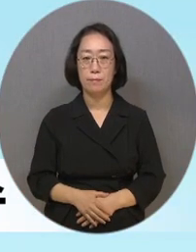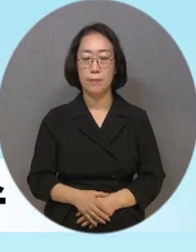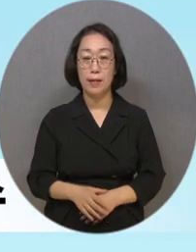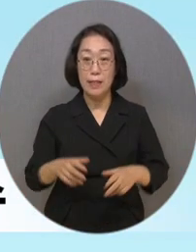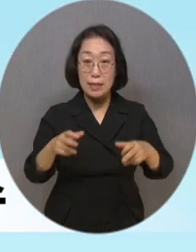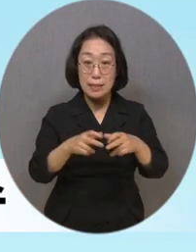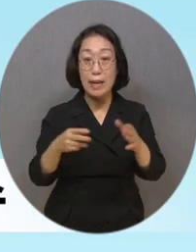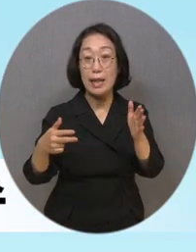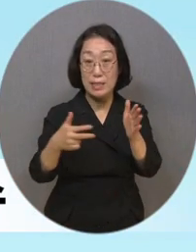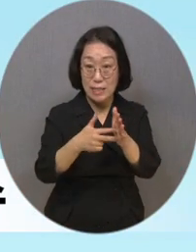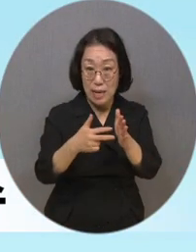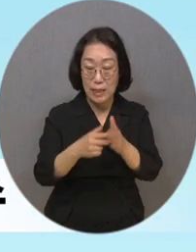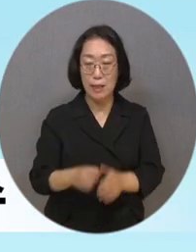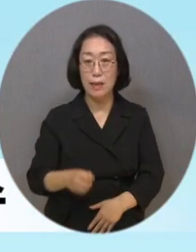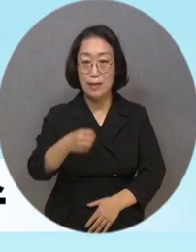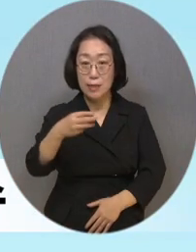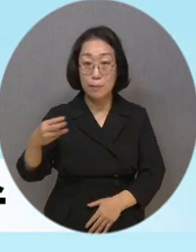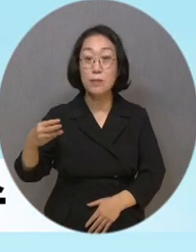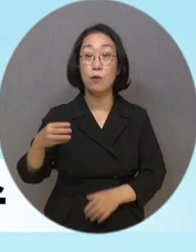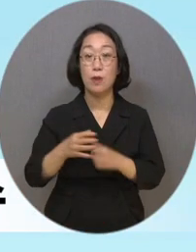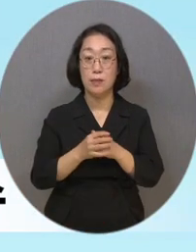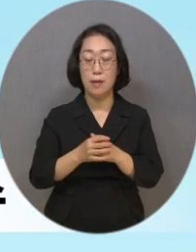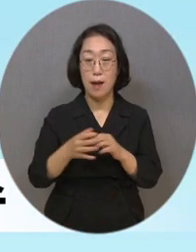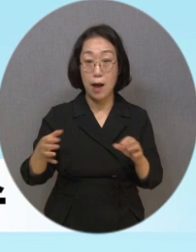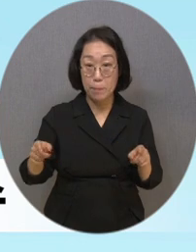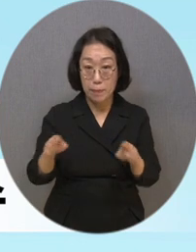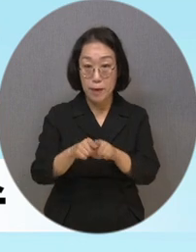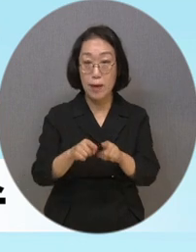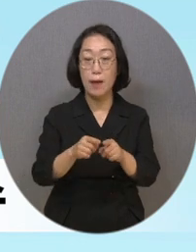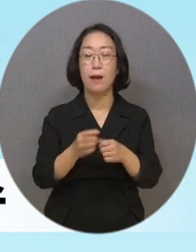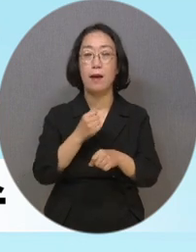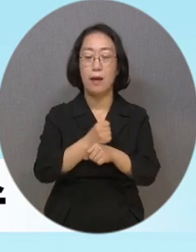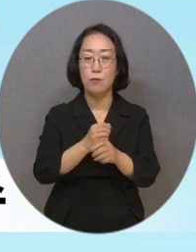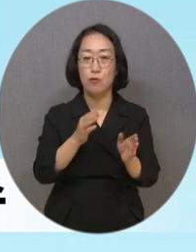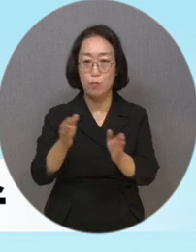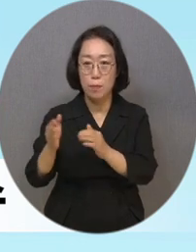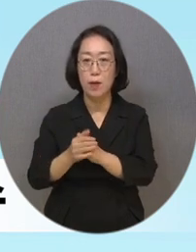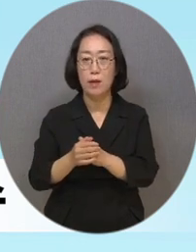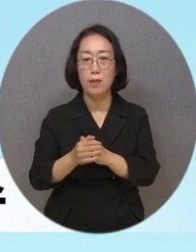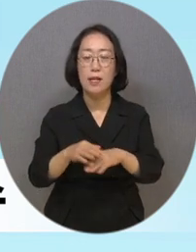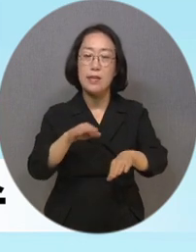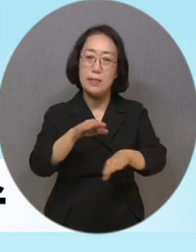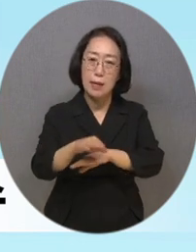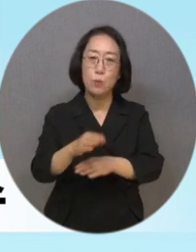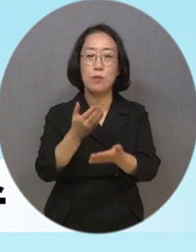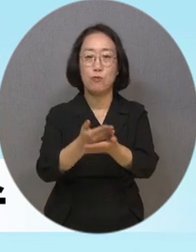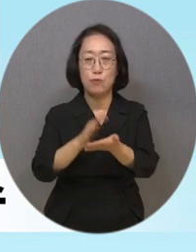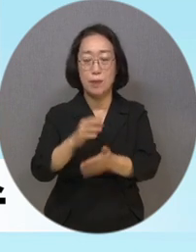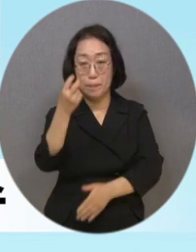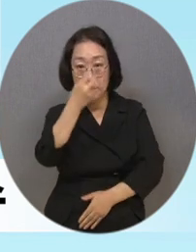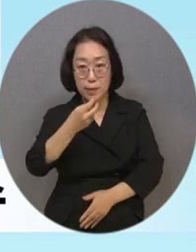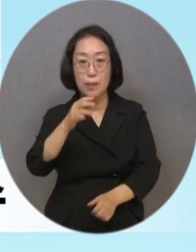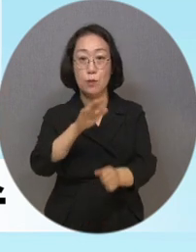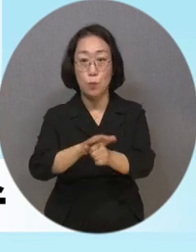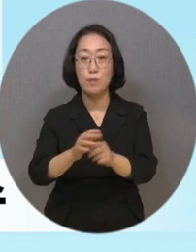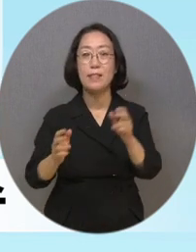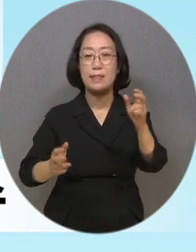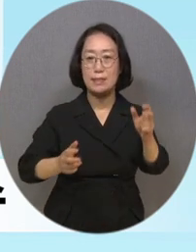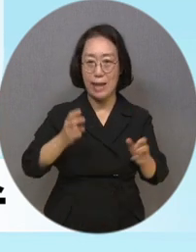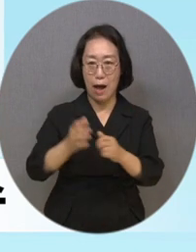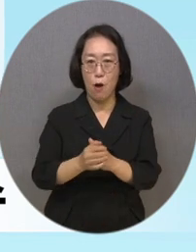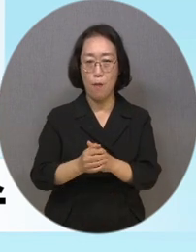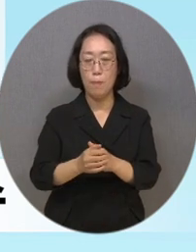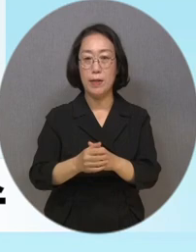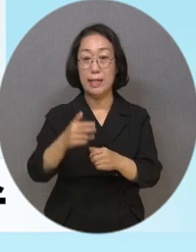장애인 재단과 삼성화재 애니카손사 함께하는 장애인 장애인 단체 자동차 정비 사업 드림카 프로젝트 시즌 11